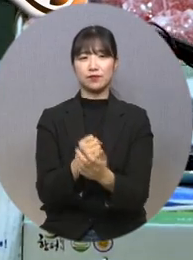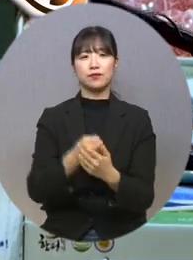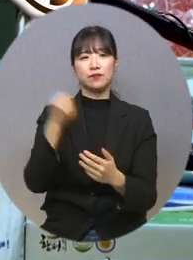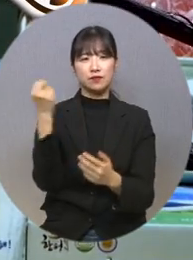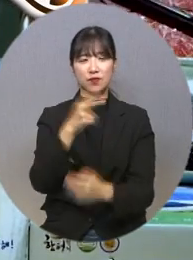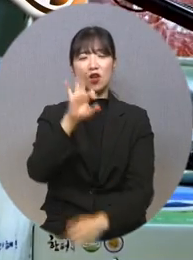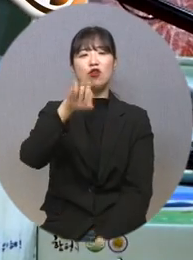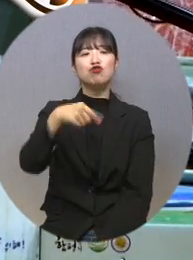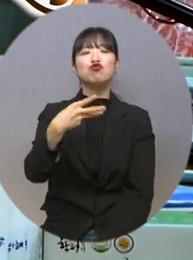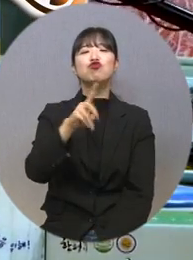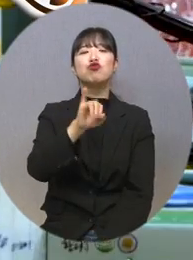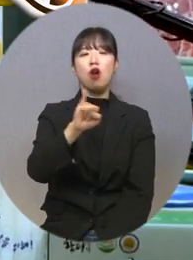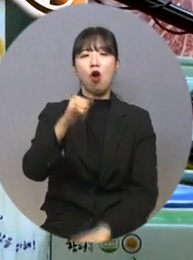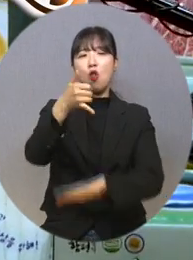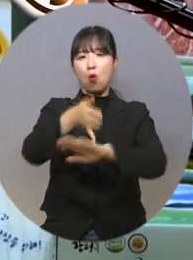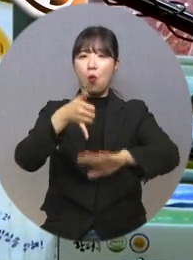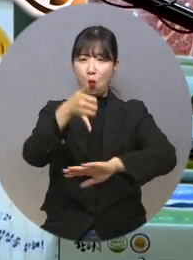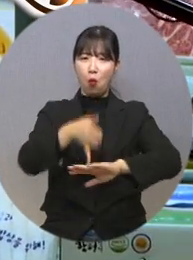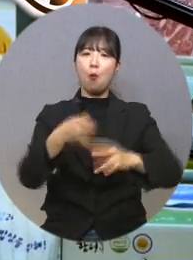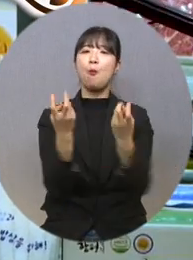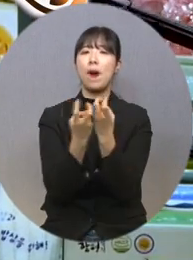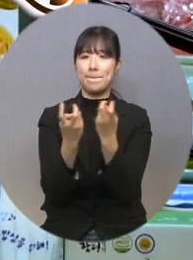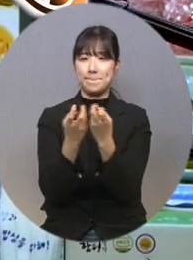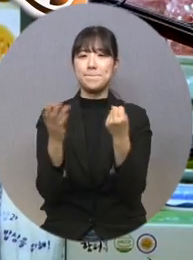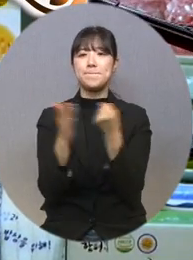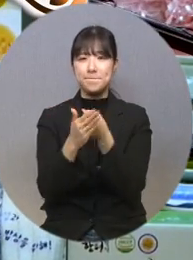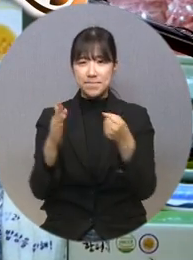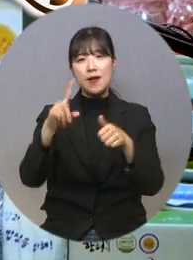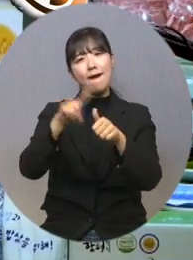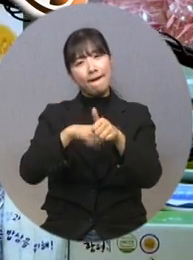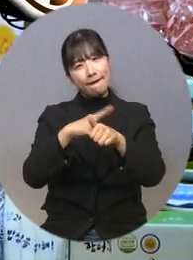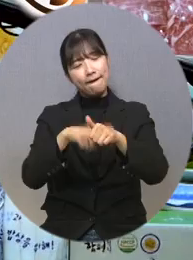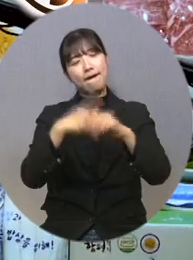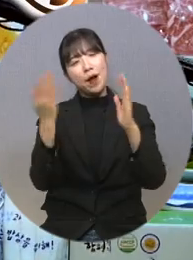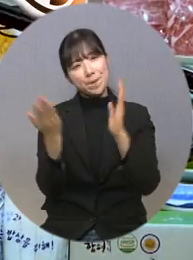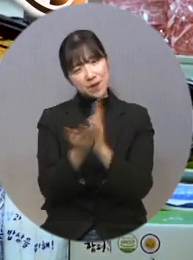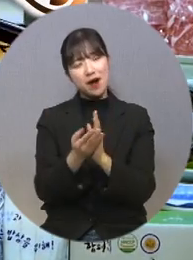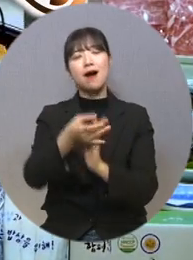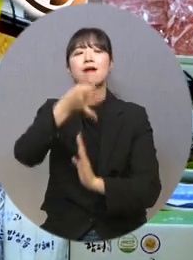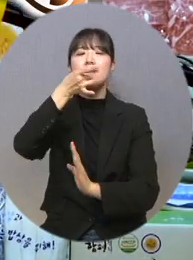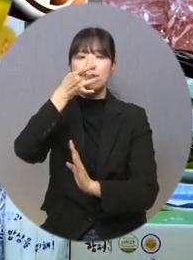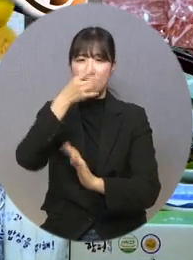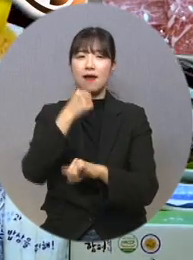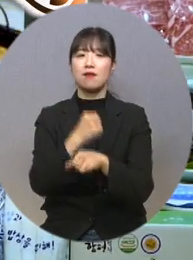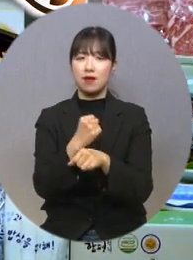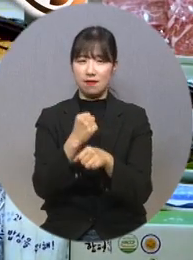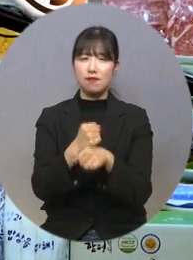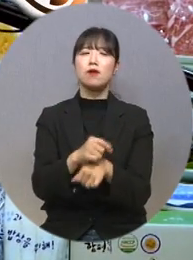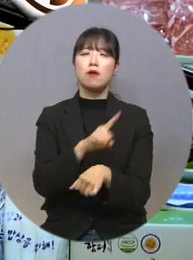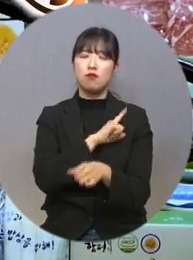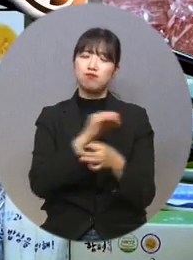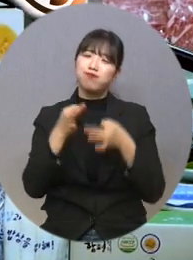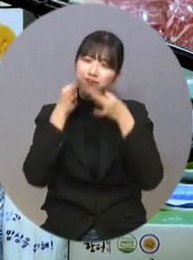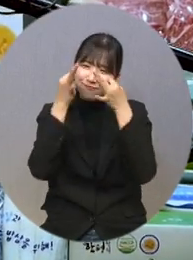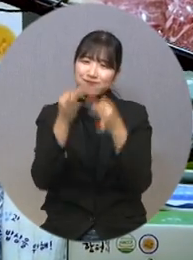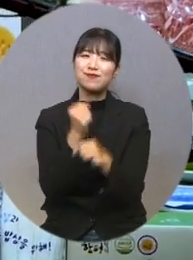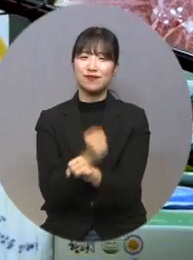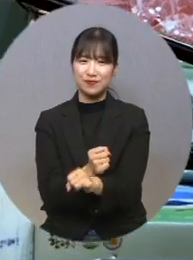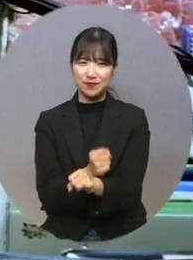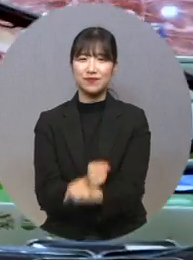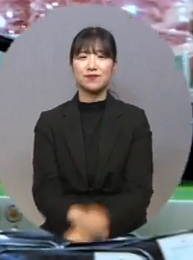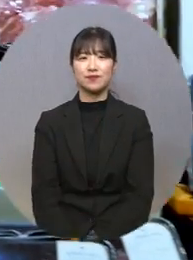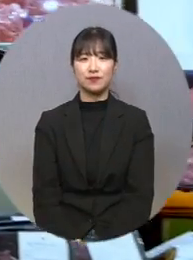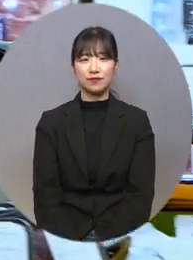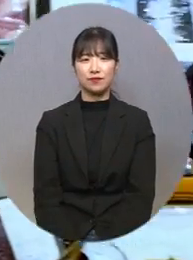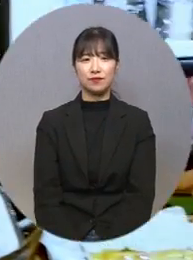우렁이 농법으로 재배했기 때문에 친환경 쌀로 여러분들 먹거리를 하는데 최선을 다하도록 하겠습니다. 예, 그